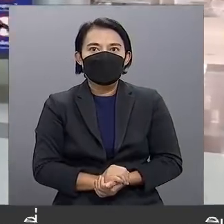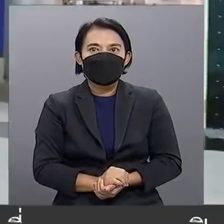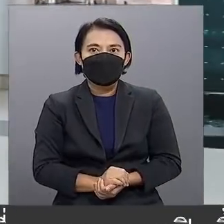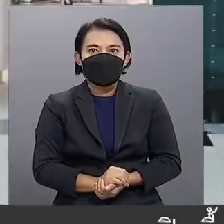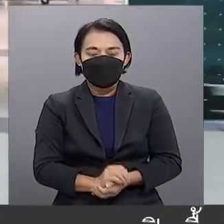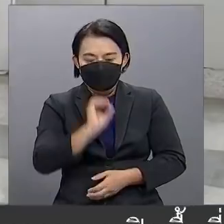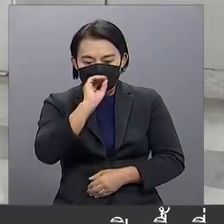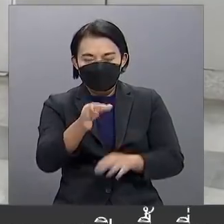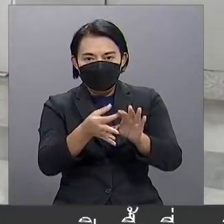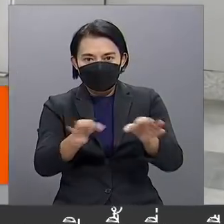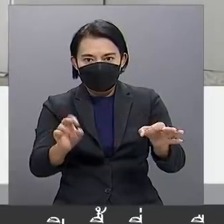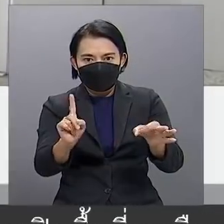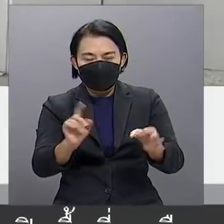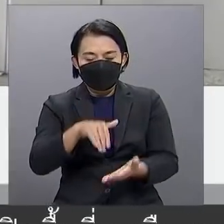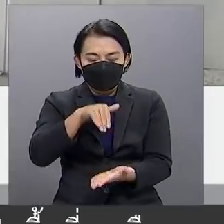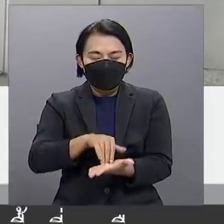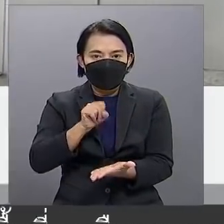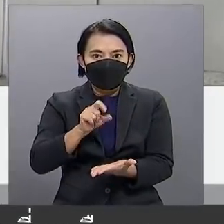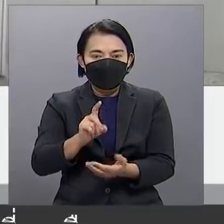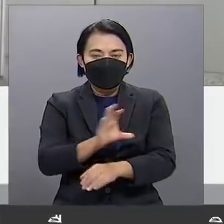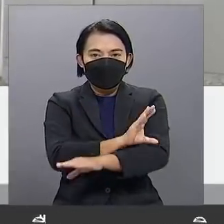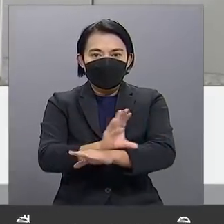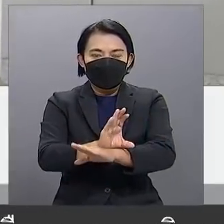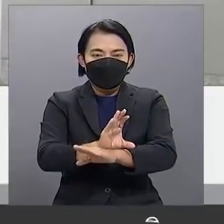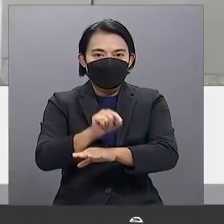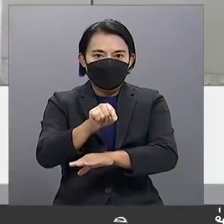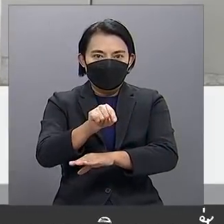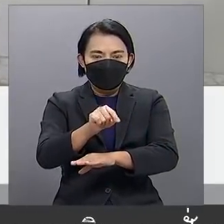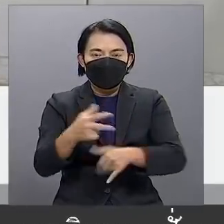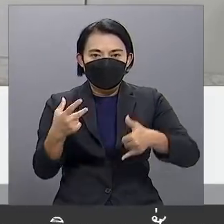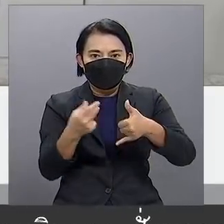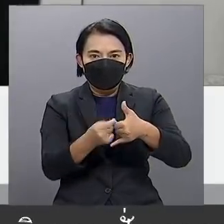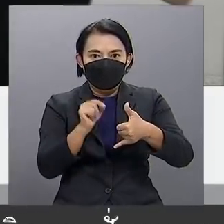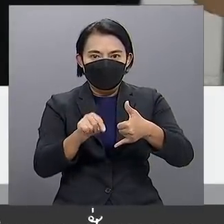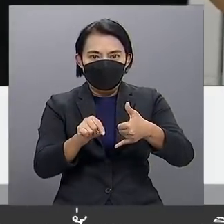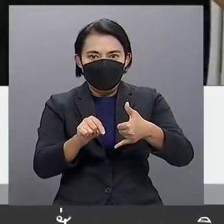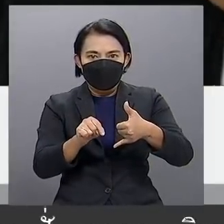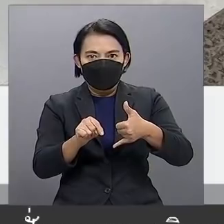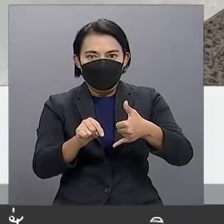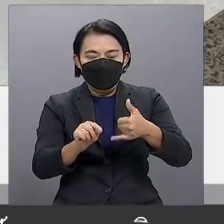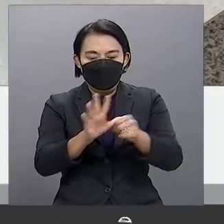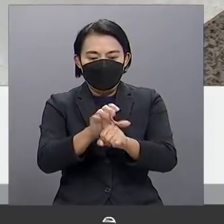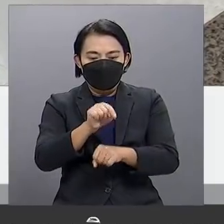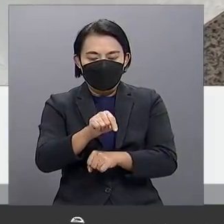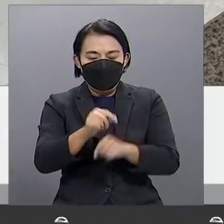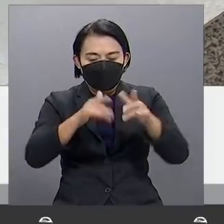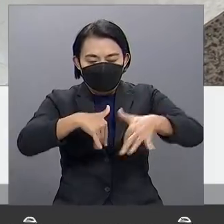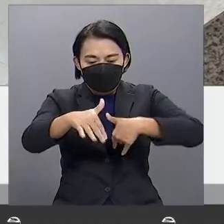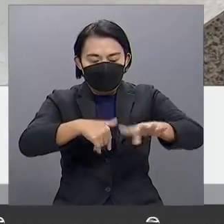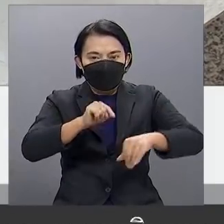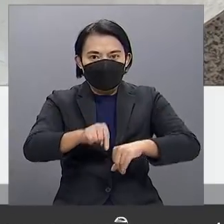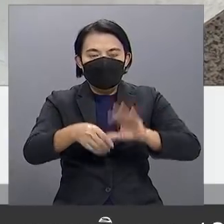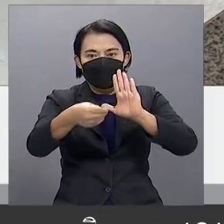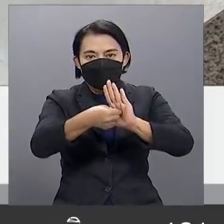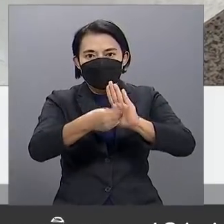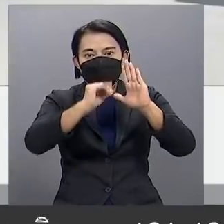ว่า ศูนยฉีดวัคซีนกลางบางสื่อ ฉีดวัคซีนโควิ-19 ให้กัประชาชนทั้งในกรุงเทพ ปริ